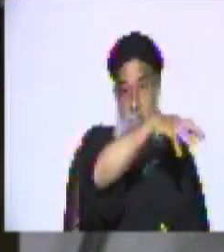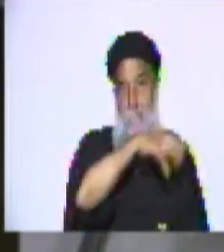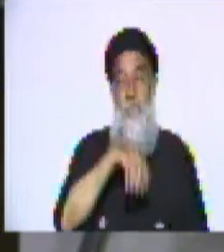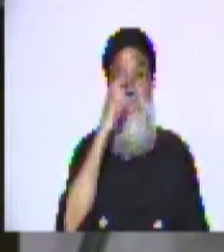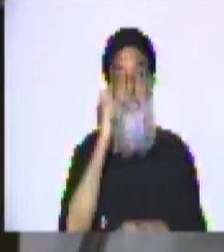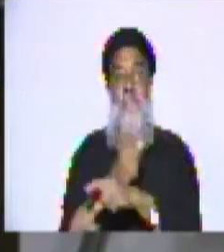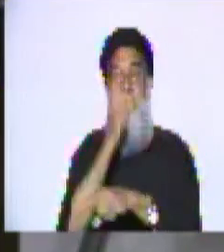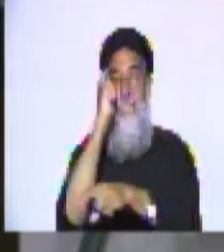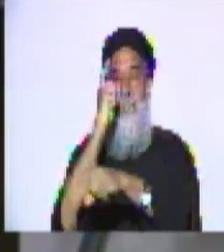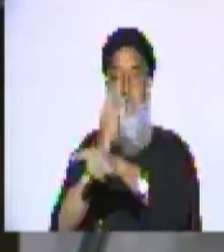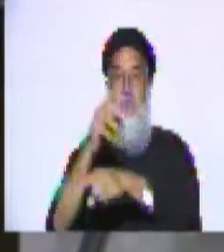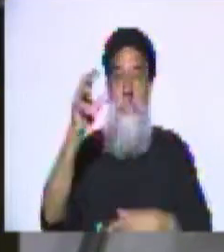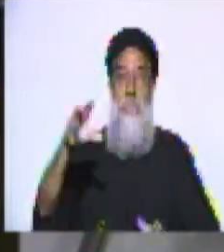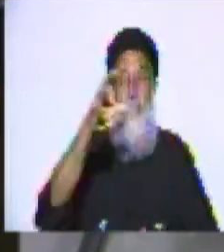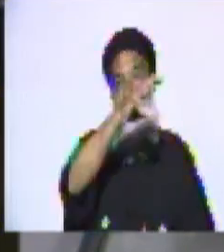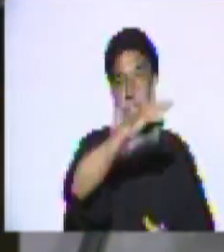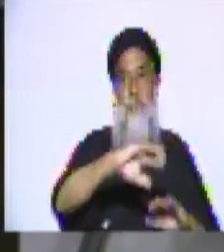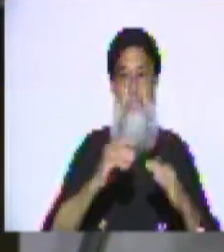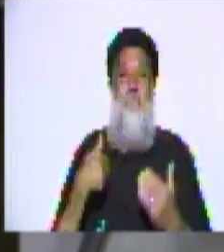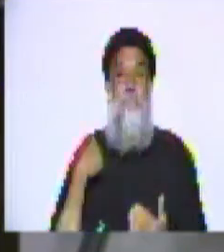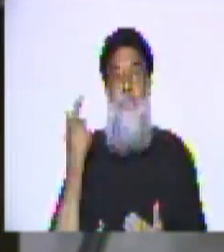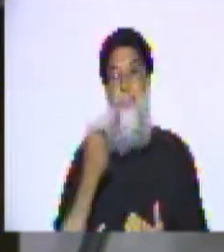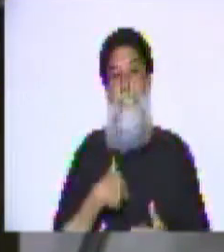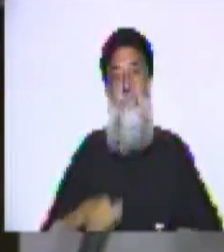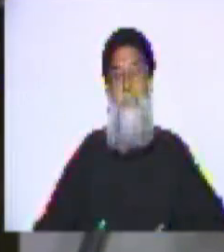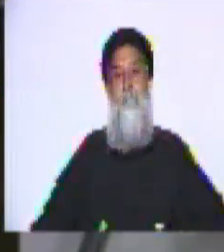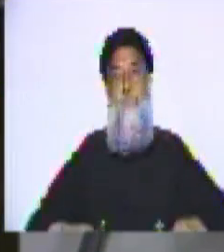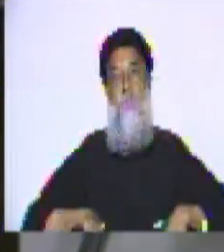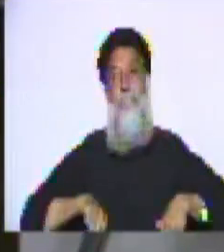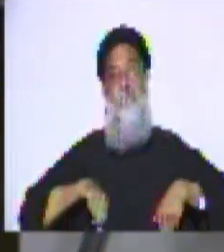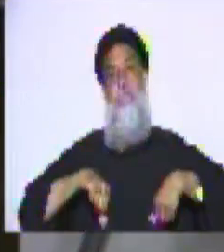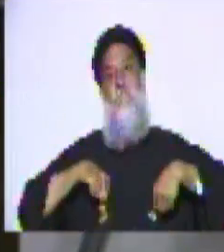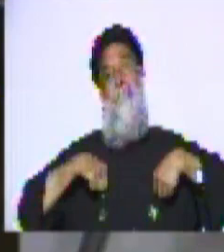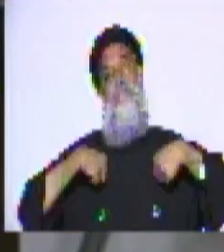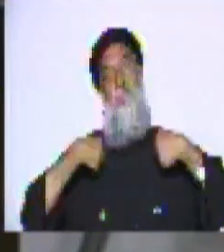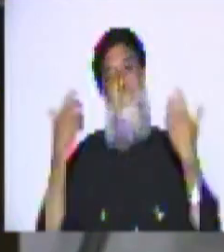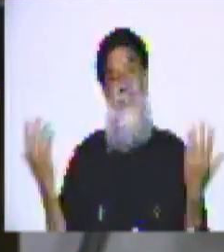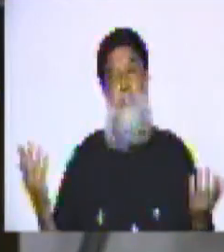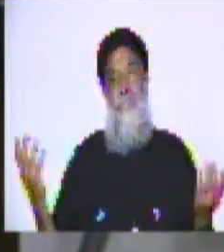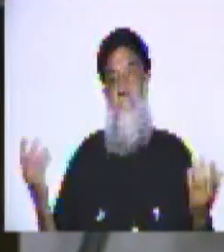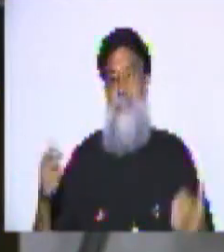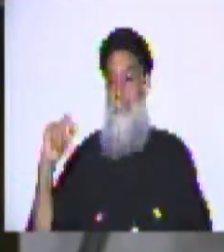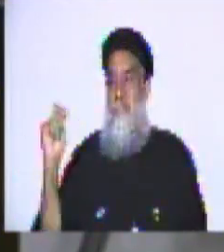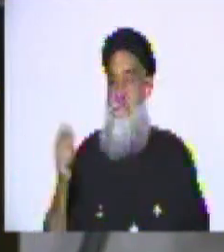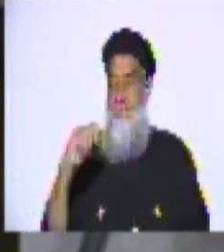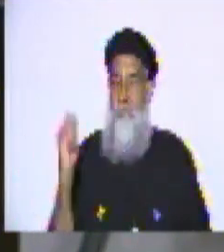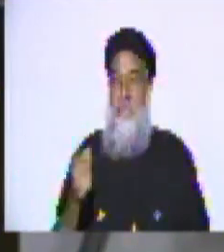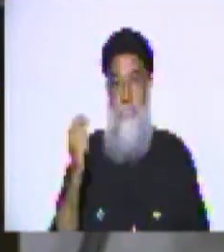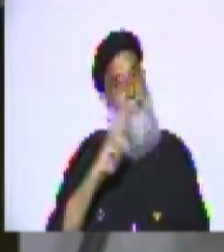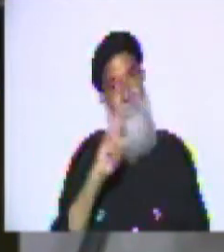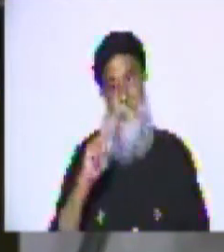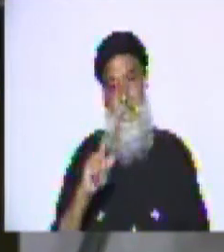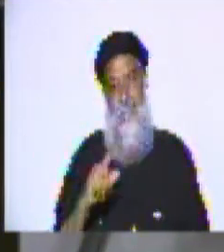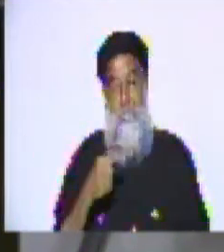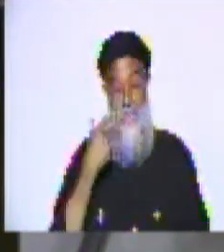هو ده الإنجيل الحقيقي، مش بس اللي اتكتب، لأن في حاجات مش مكتوبة.